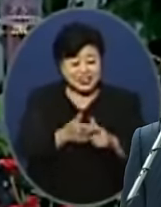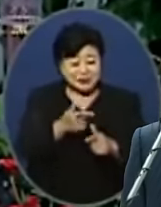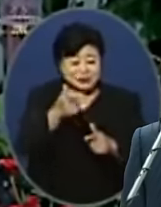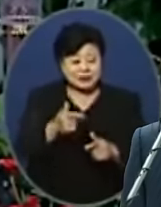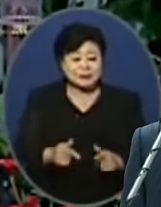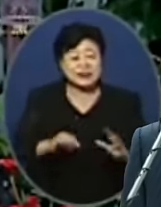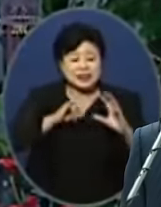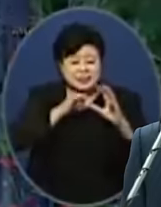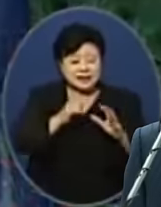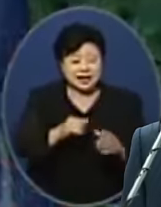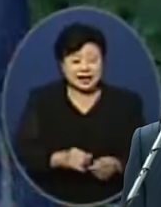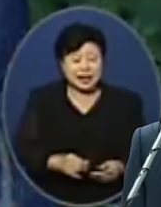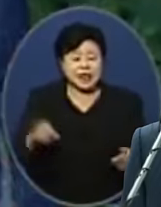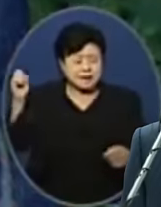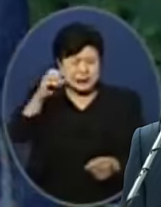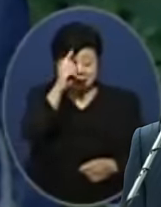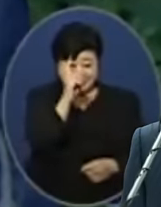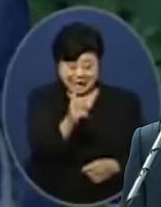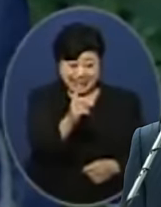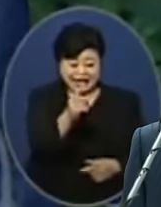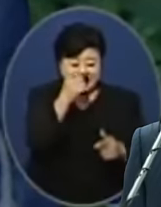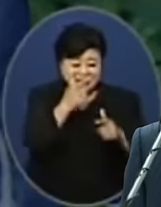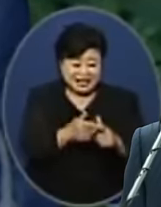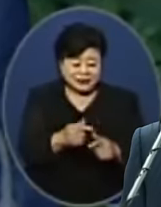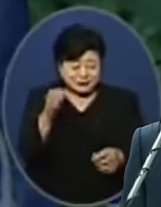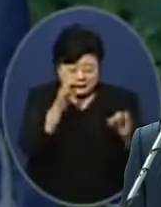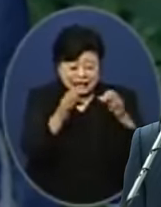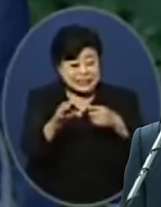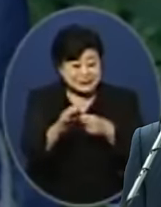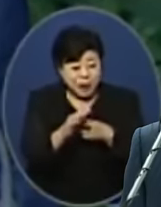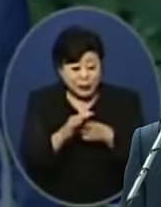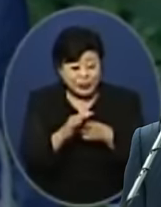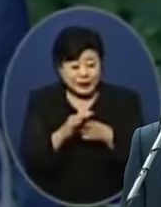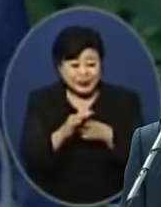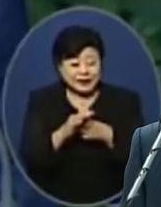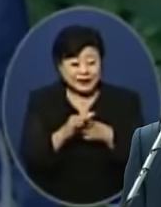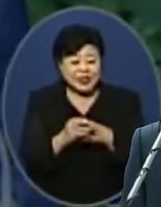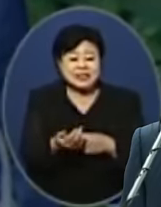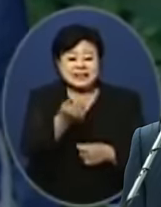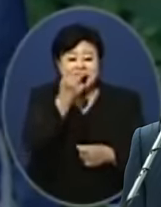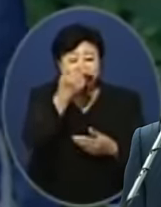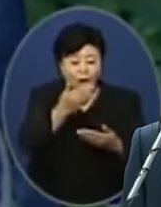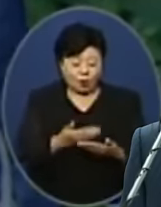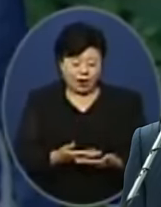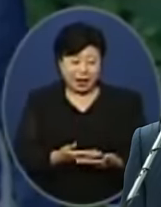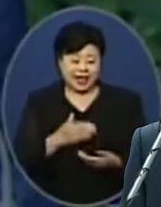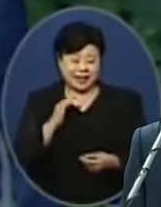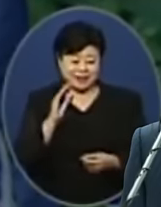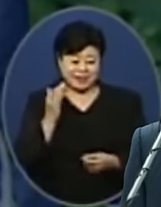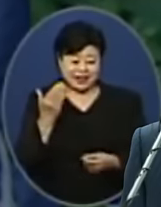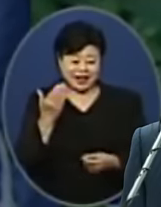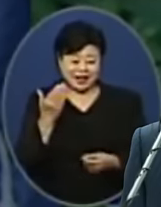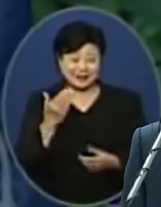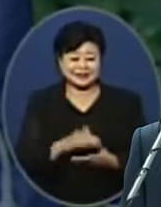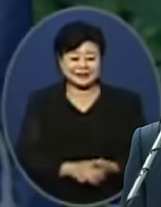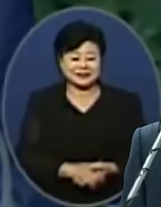이 세상에는 유일한 빛입니다. 예수님을 찾으면 생명을 얻게 되는 것입니다.